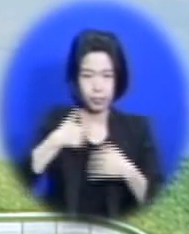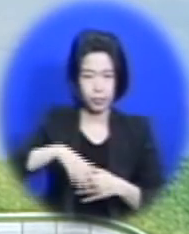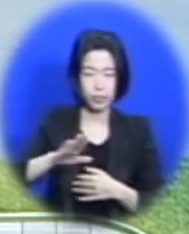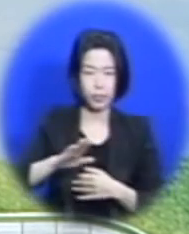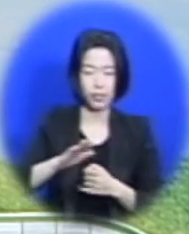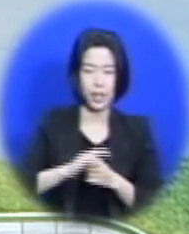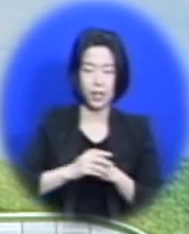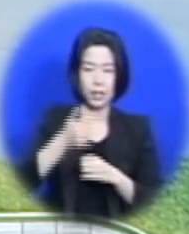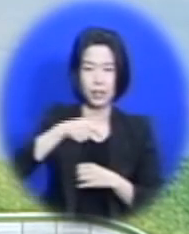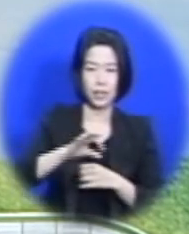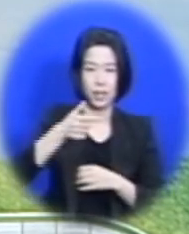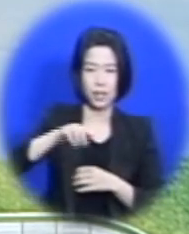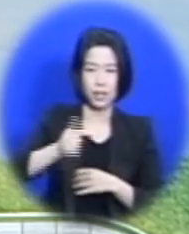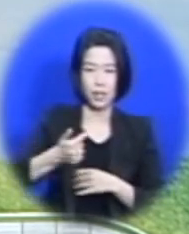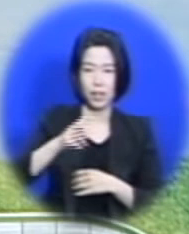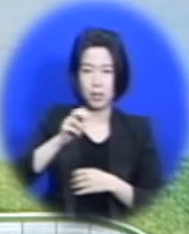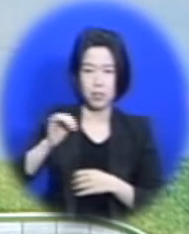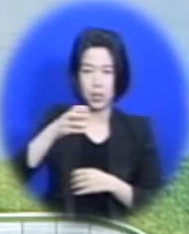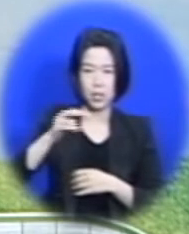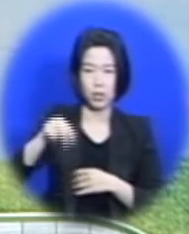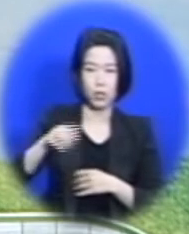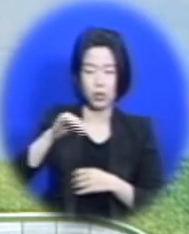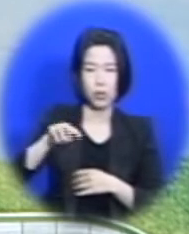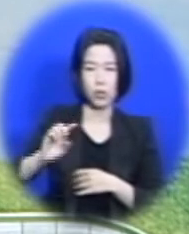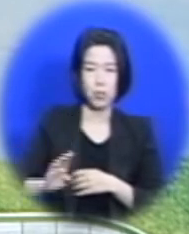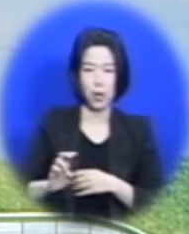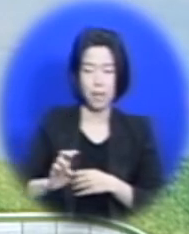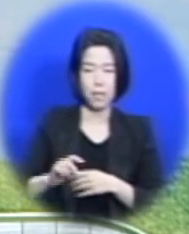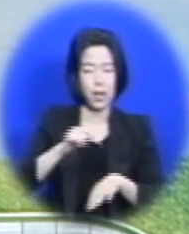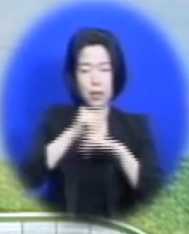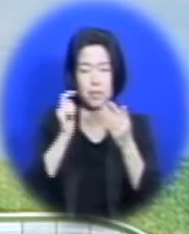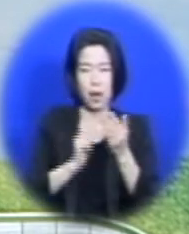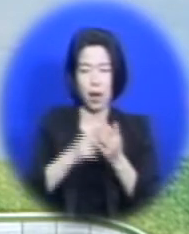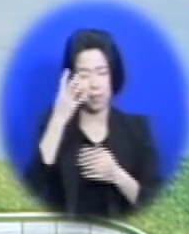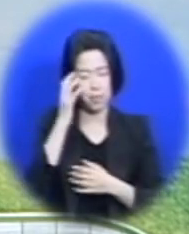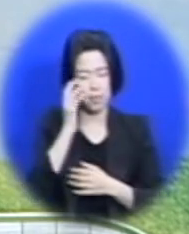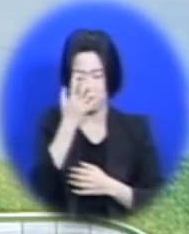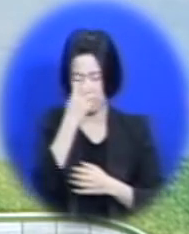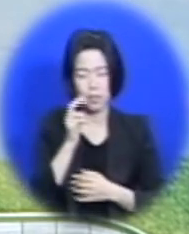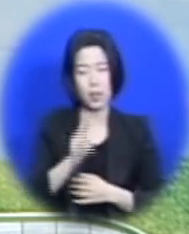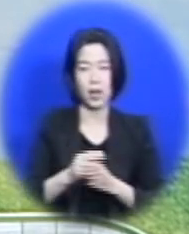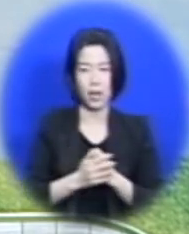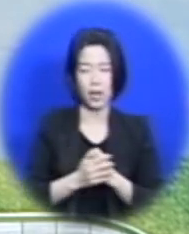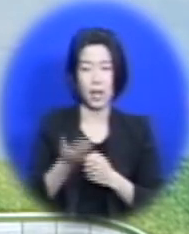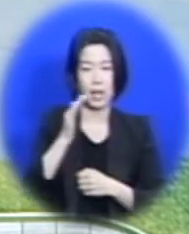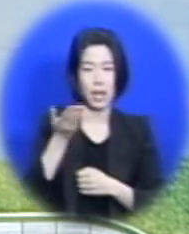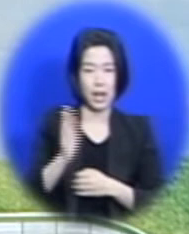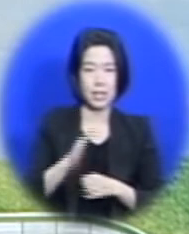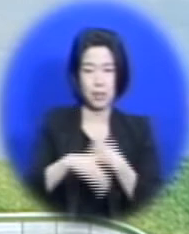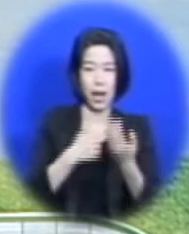강간미수범으로 감옥에 끌려온 요셉에게 있어서 정말 얼마나 마음이 비참했겠어요. 그러나 하나님은 옆에 있는 사람을 도우라는